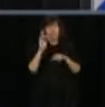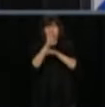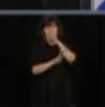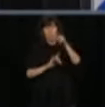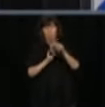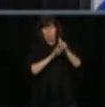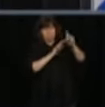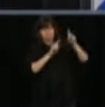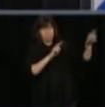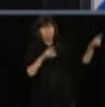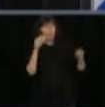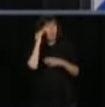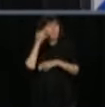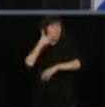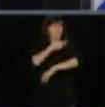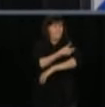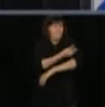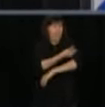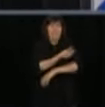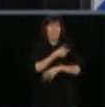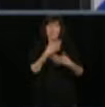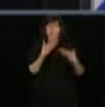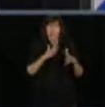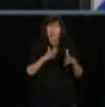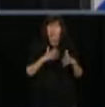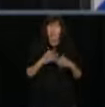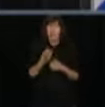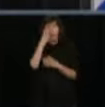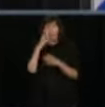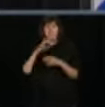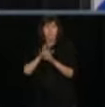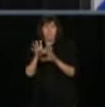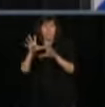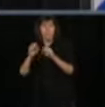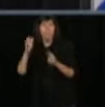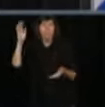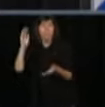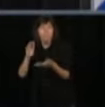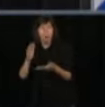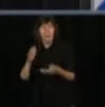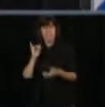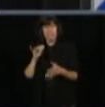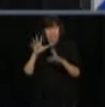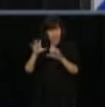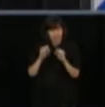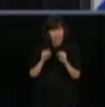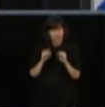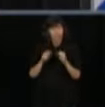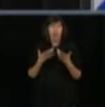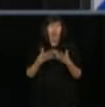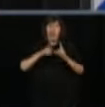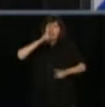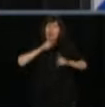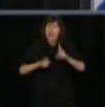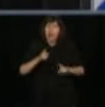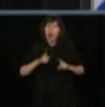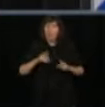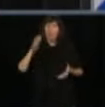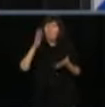COVID. Puis si jamais on a la COVID, ça réduit les risques d'avoir des conséquences graves qui nous amènent à